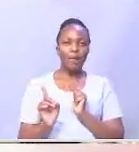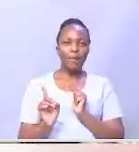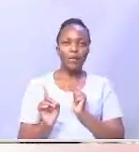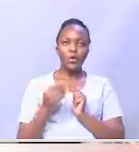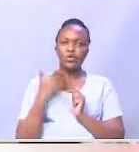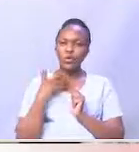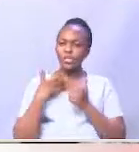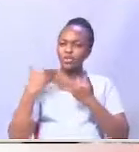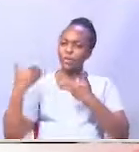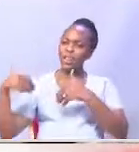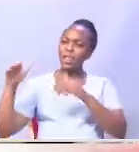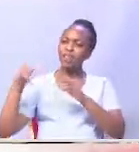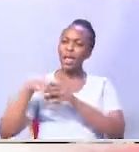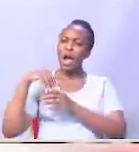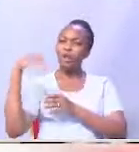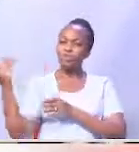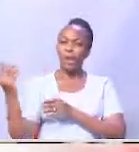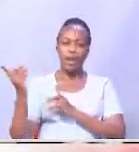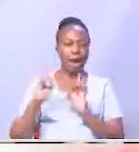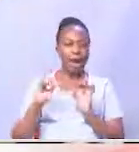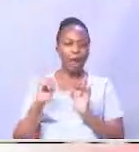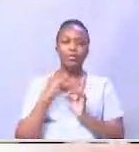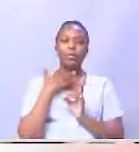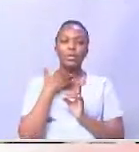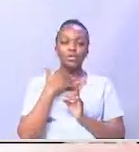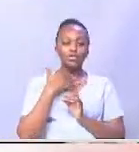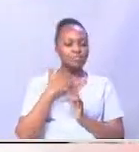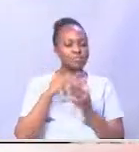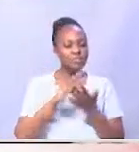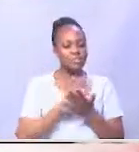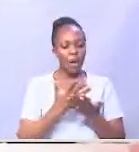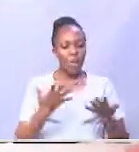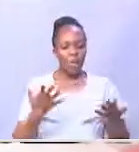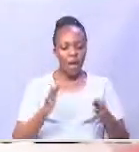kwa barabara. Tunataka tuwe mahali. Sahi farasi ni